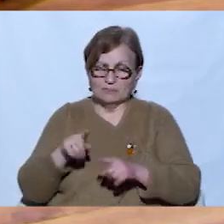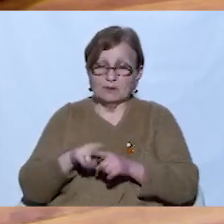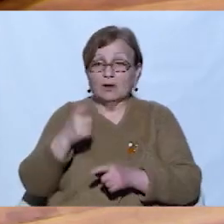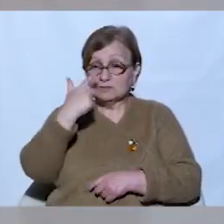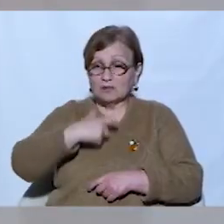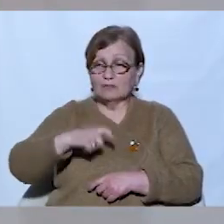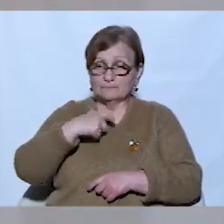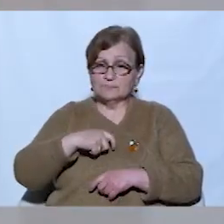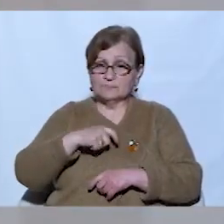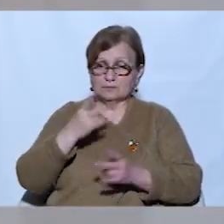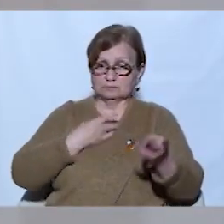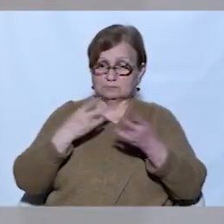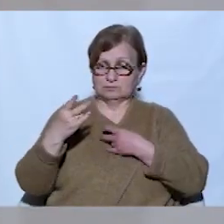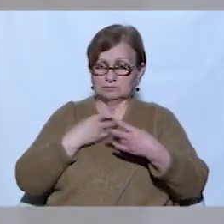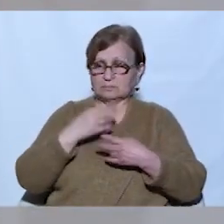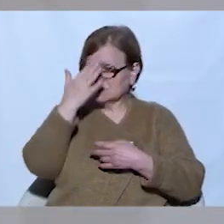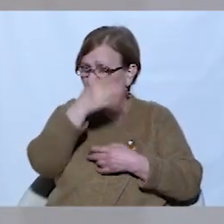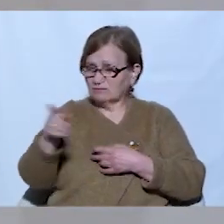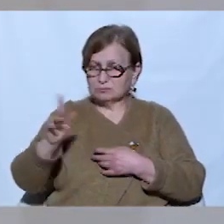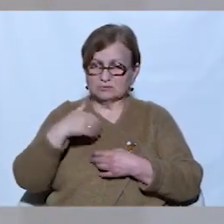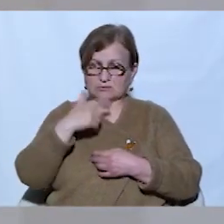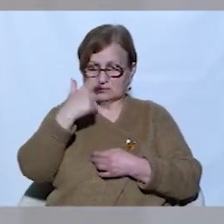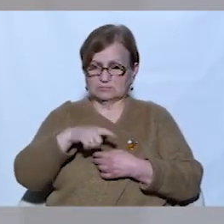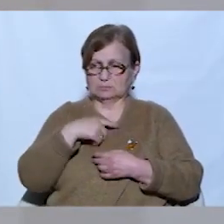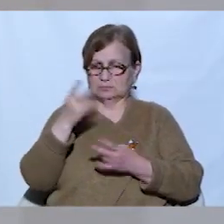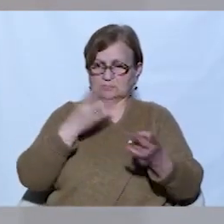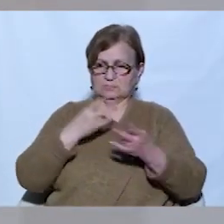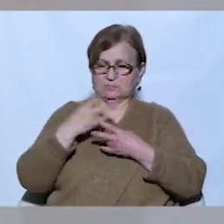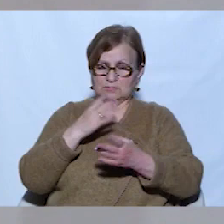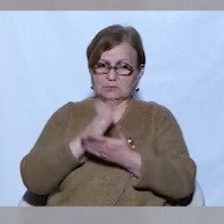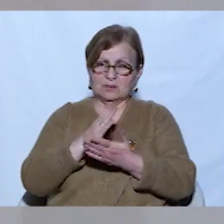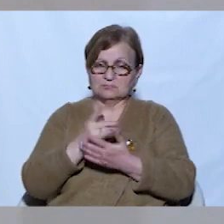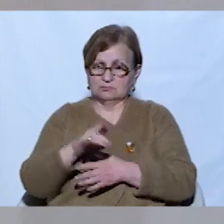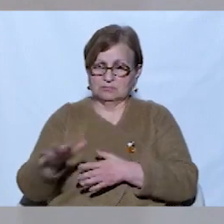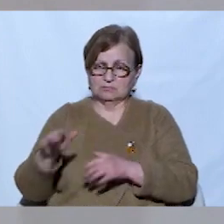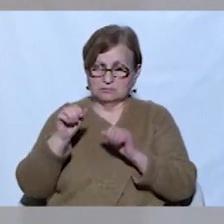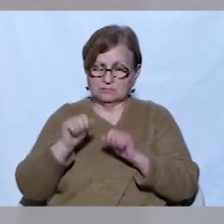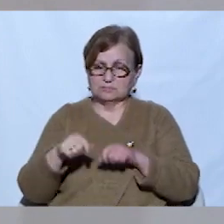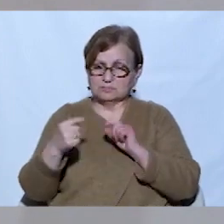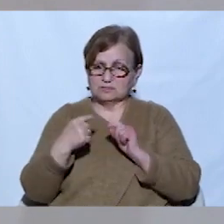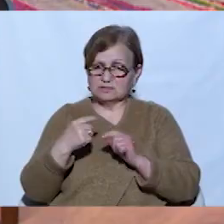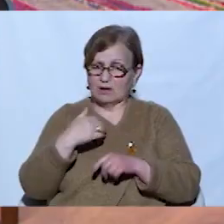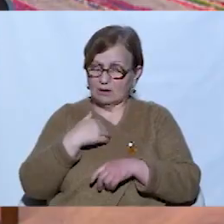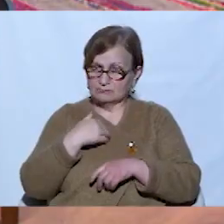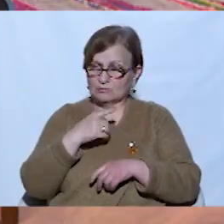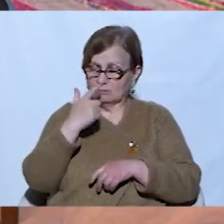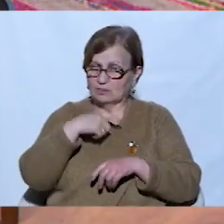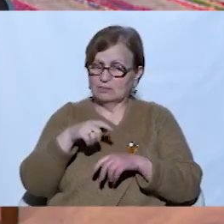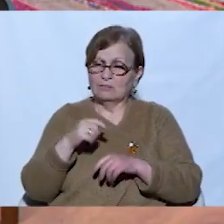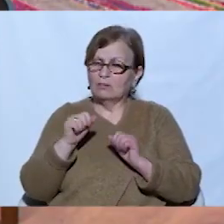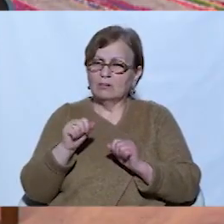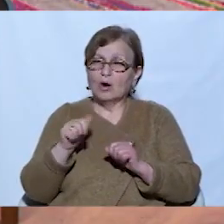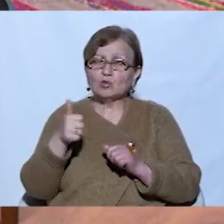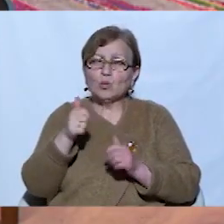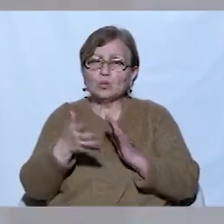დამაზენებელი ქცევა, როდესაც სხვებს არაფერს არ ვერჩი, მაგრამ ეს ქცევა ჩემი თავისვე საწინააღმდეგო, ანუ საკუთარ თავს ვიზიანებ და როგორ გამოვლინებ.